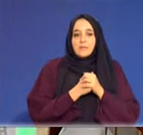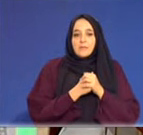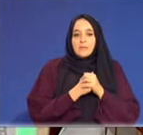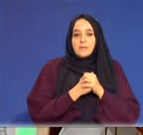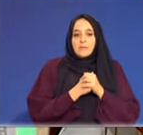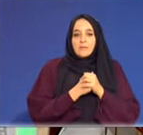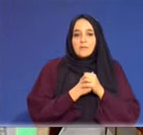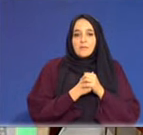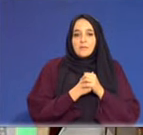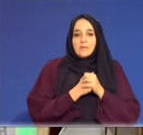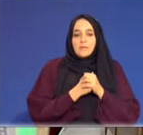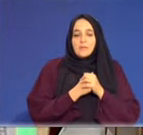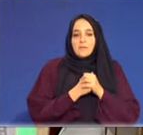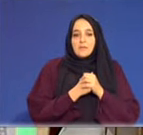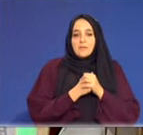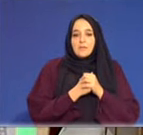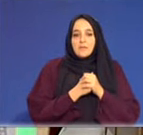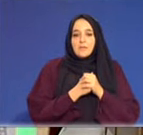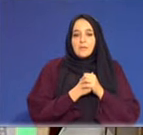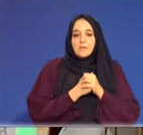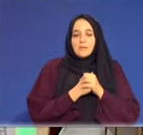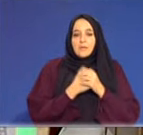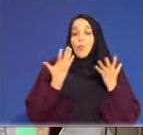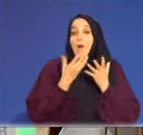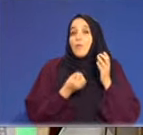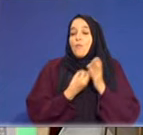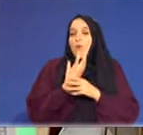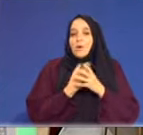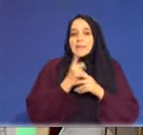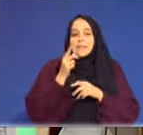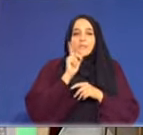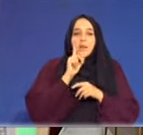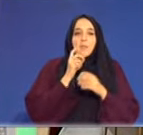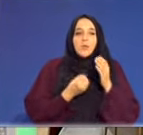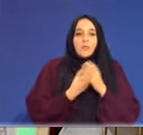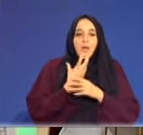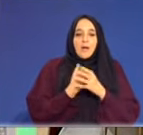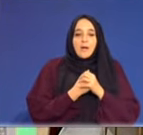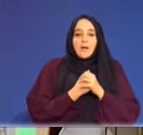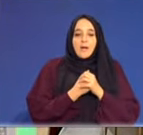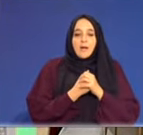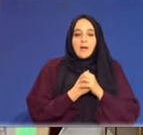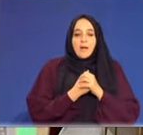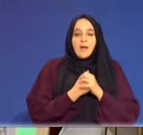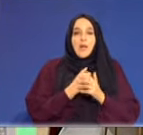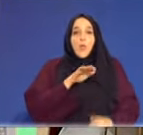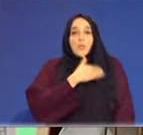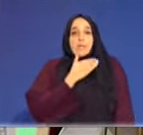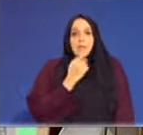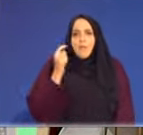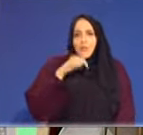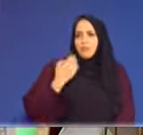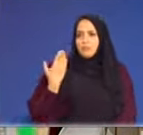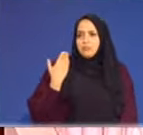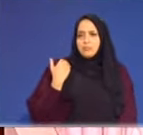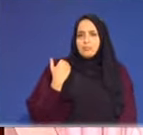في الشرع. ما هو الجديد؟ الجديد المحضر كان عندنا على الوحدة، يعني منتصف